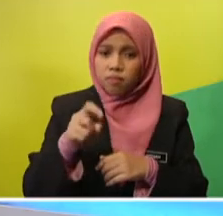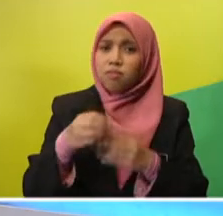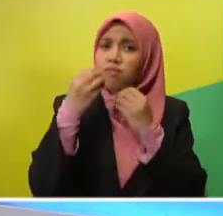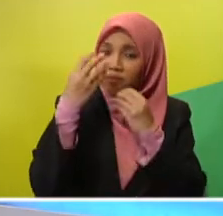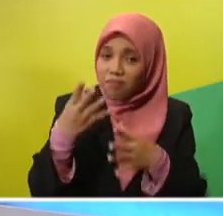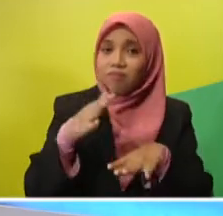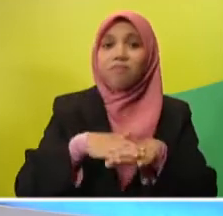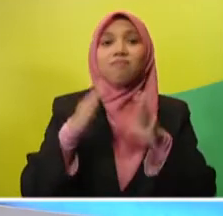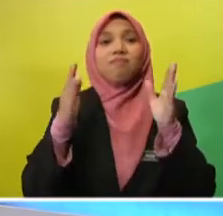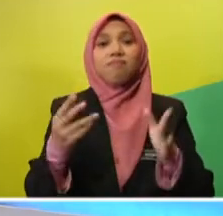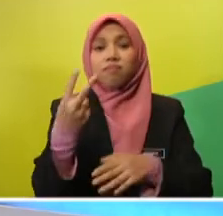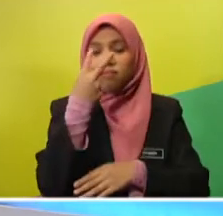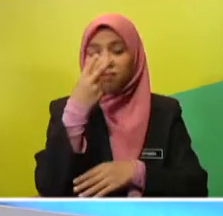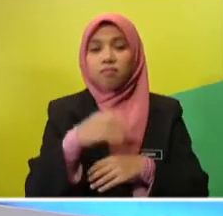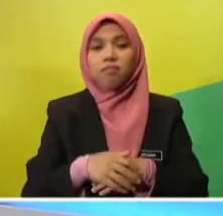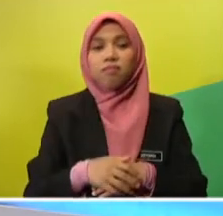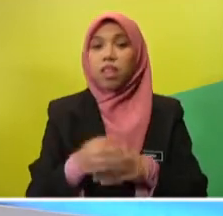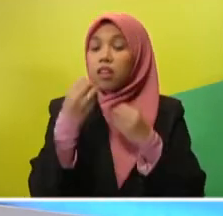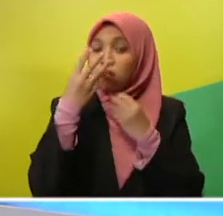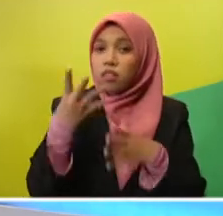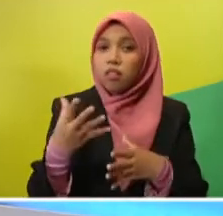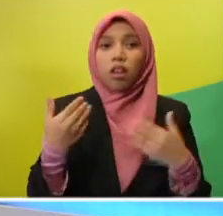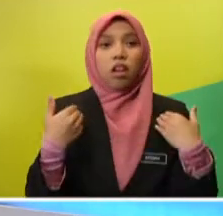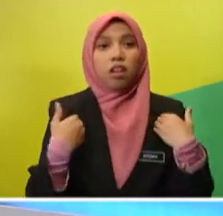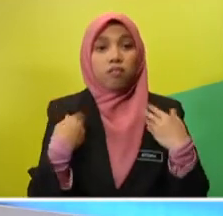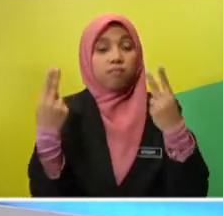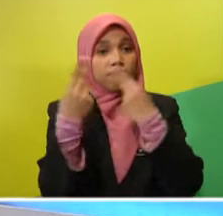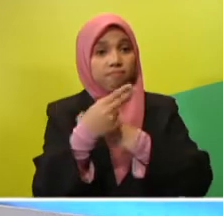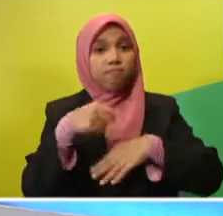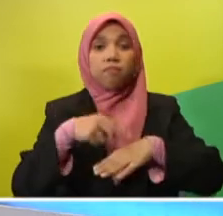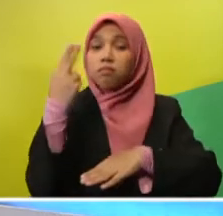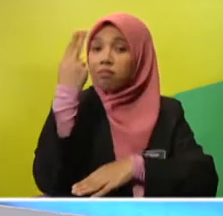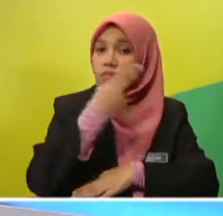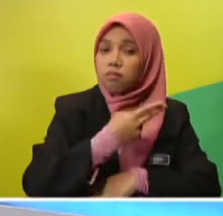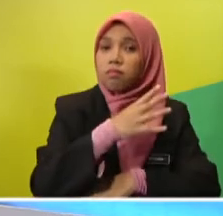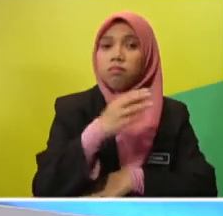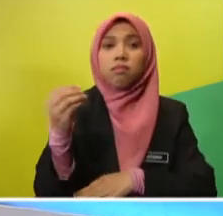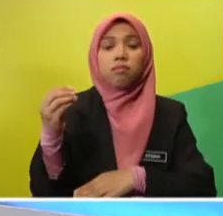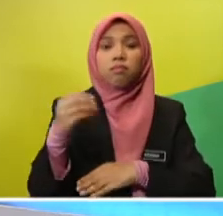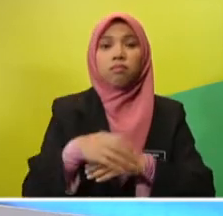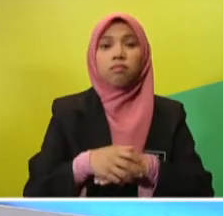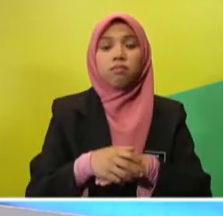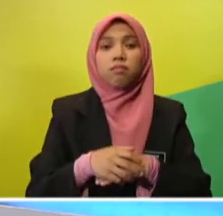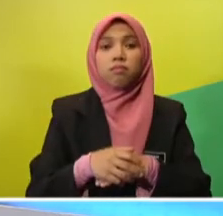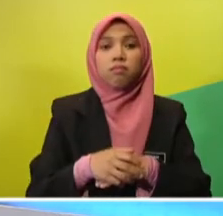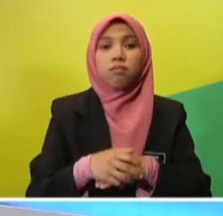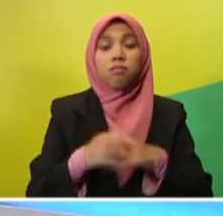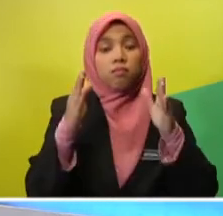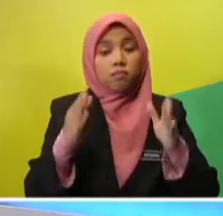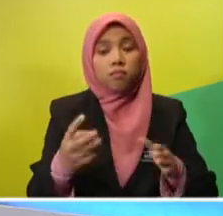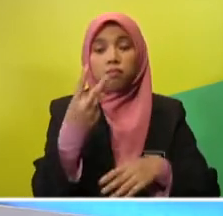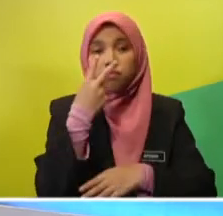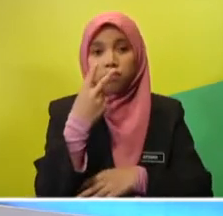kepada klien. Ya, betul. Maklumkan dulu bahawa ada halangan di hadapan dan secara tidak langsung klien